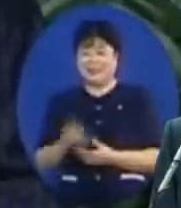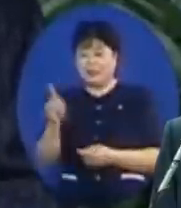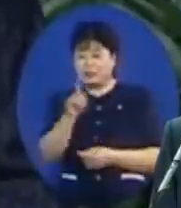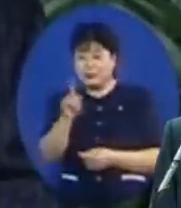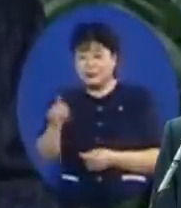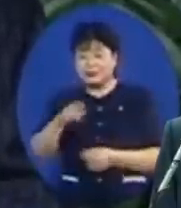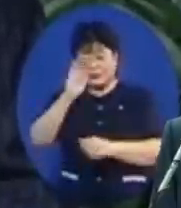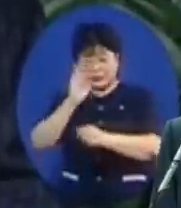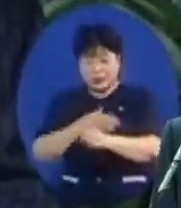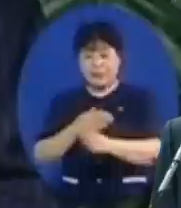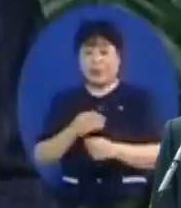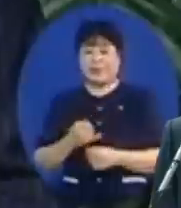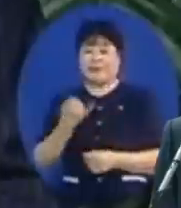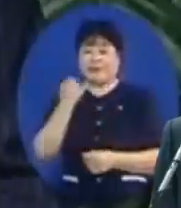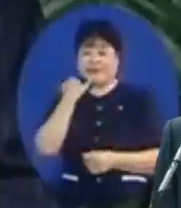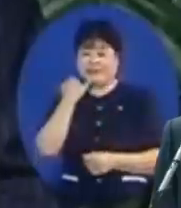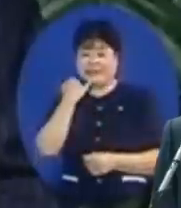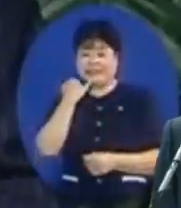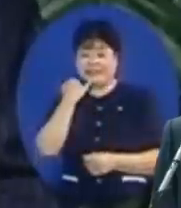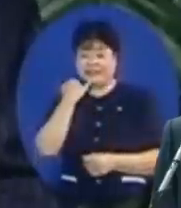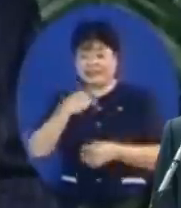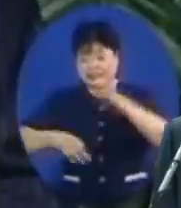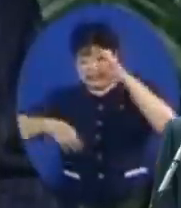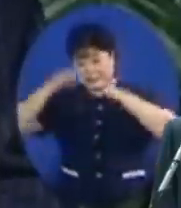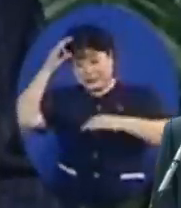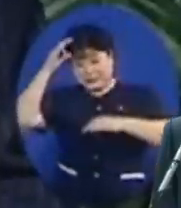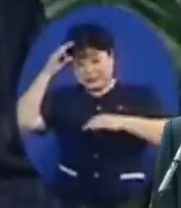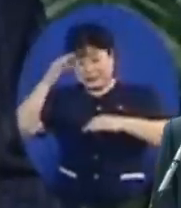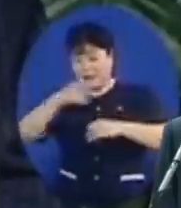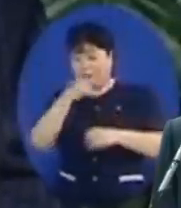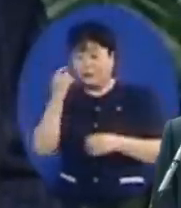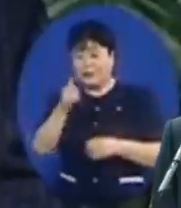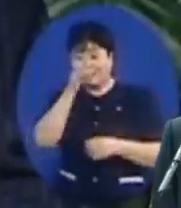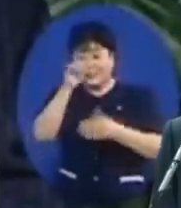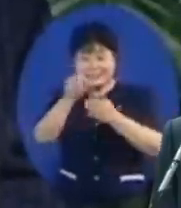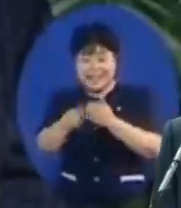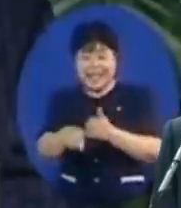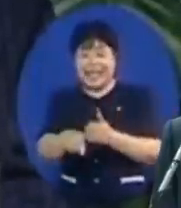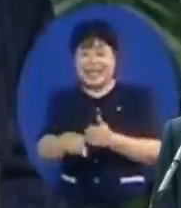무슨 잘못이나 실수나 모자란 것이라도